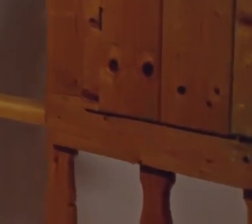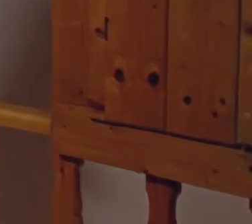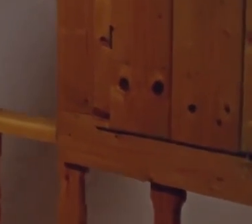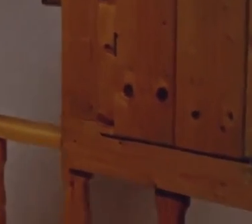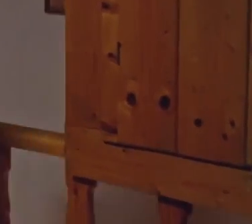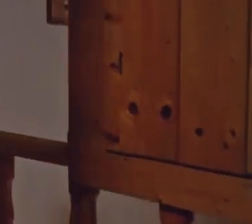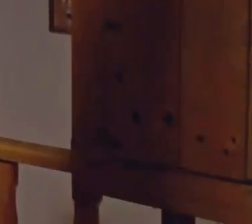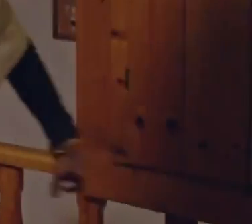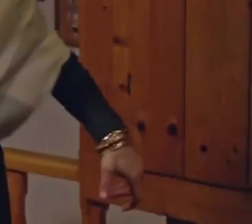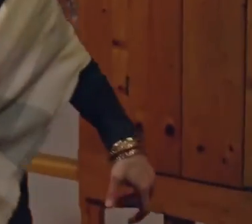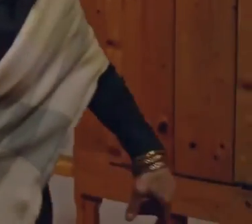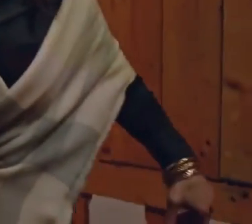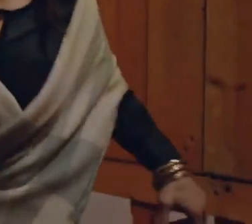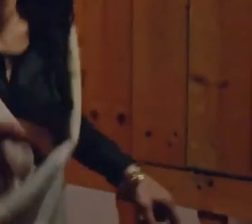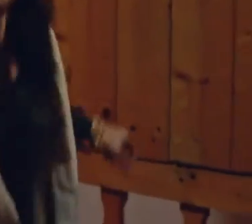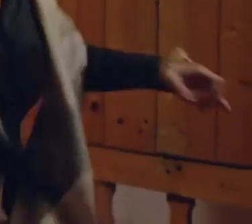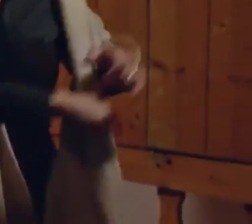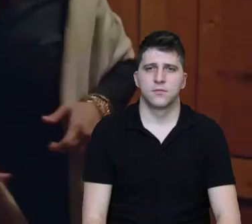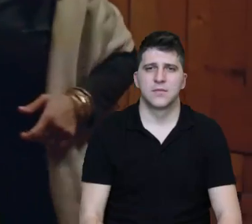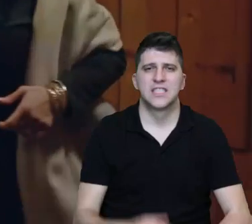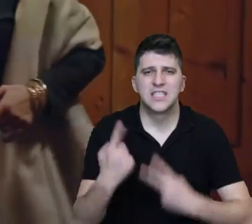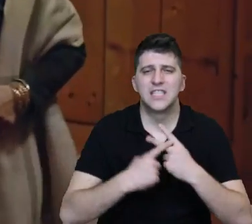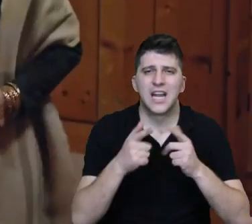Kızların kapısını dinleyen Yaşar'ın omzuna vurdu.